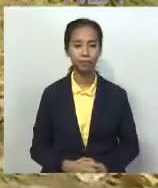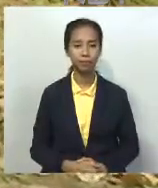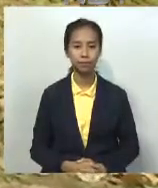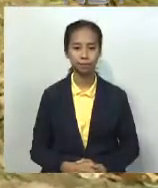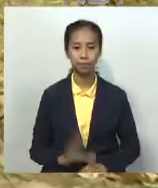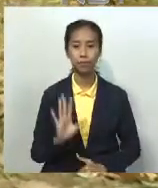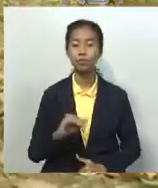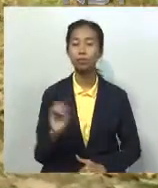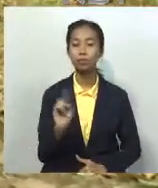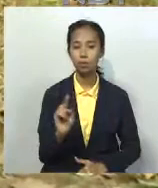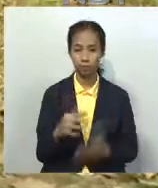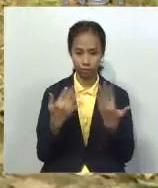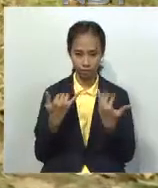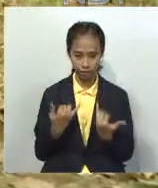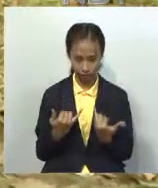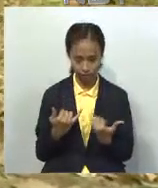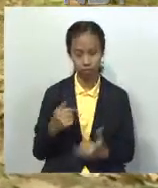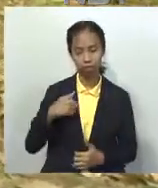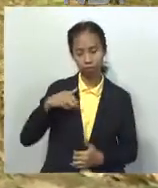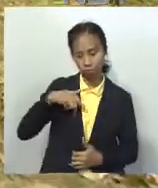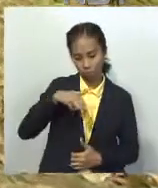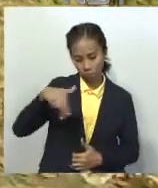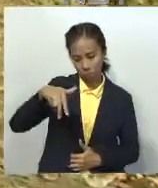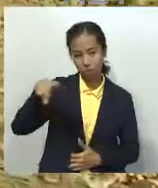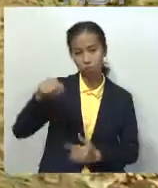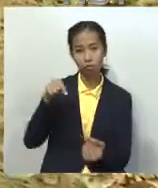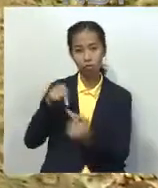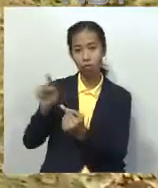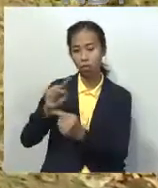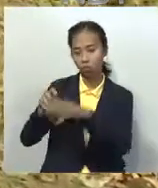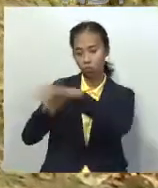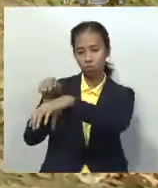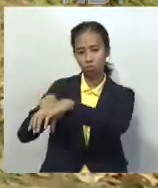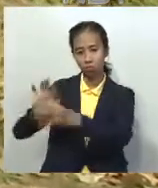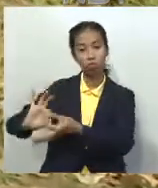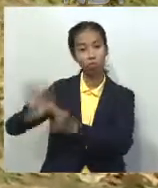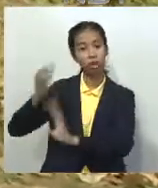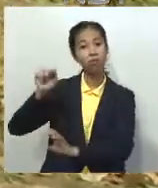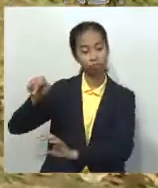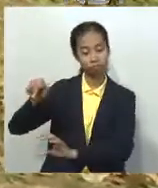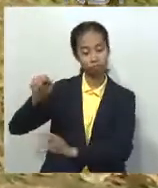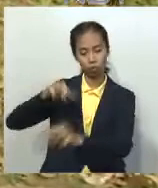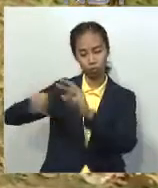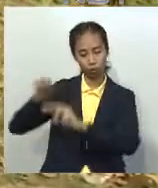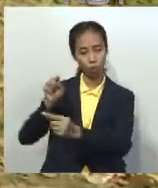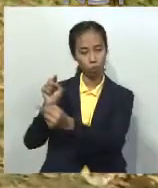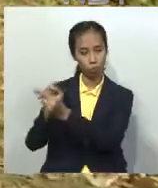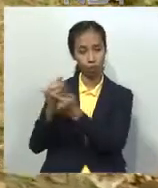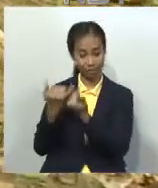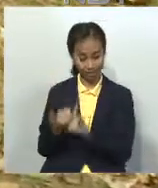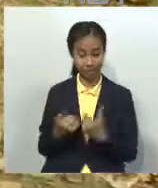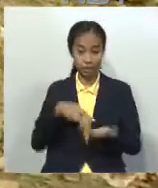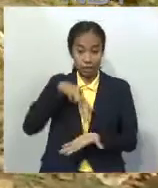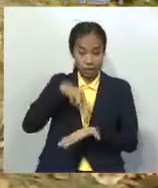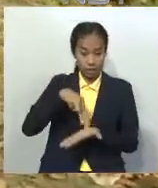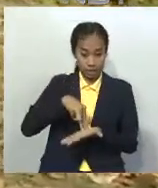อย่างที่บอกนะคะว่าตอนนี้เรากำลังจะเดินทางไปยังจุดที่มีการตรวจพบค่าความร้อนนั่นเองค่ะซึ่งจากจุดที่นุ้ยยืนอยู่ตรงนี้ค่ะเรา